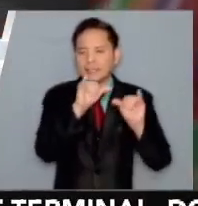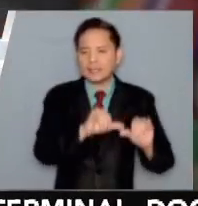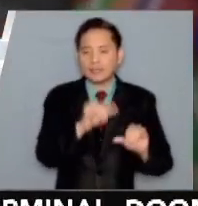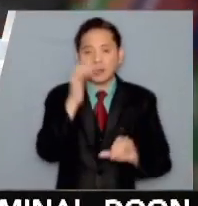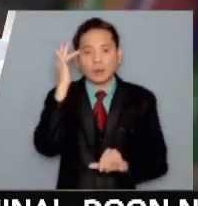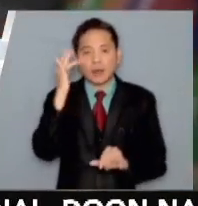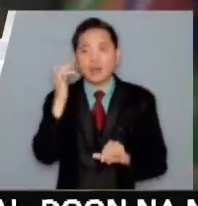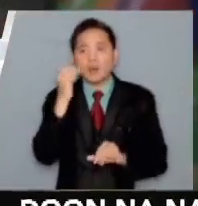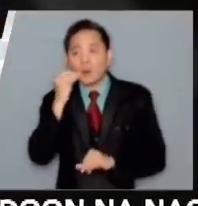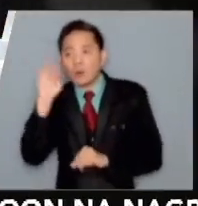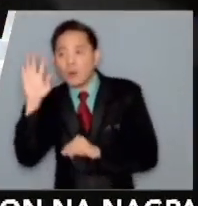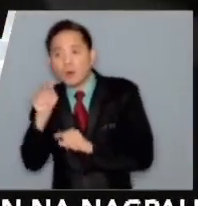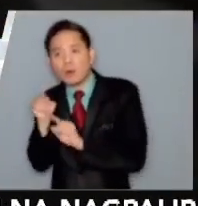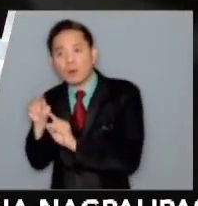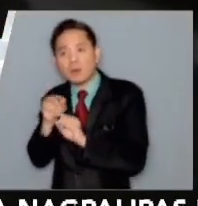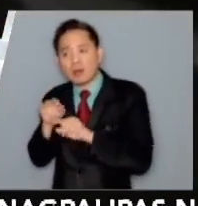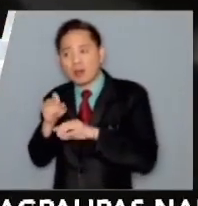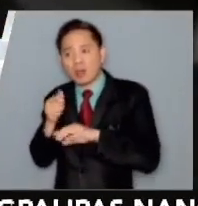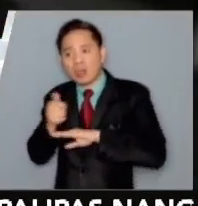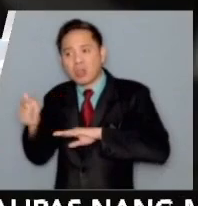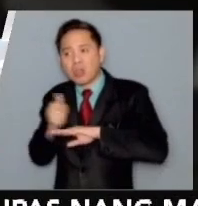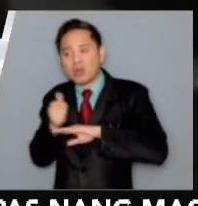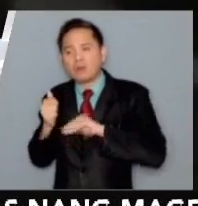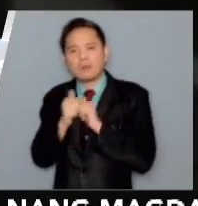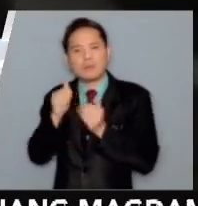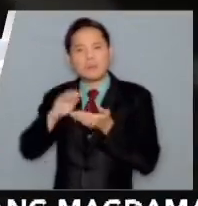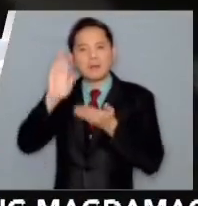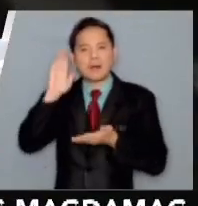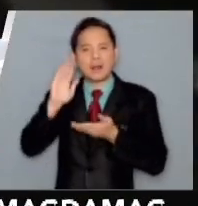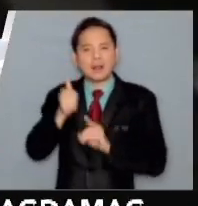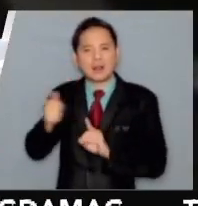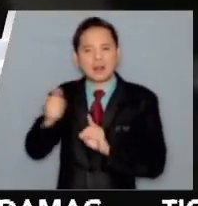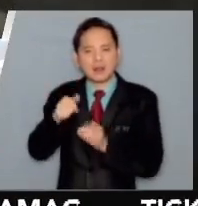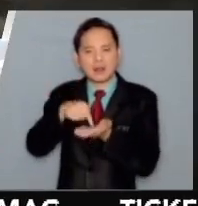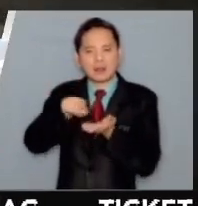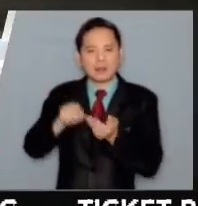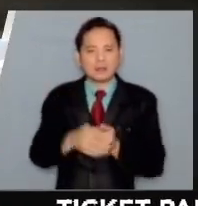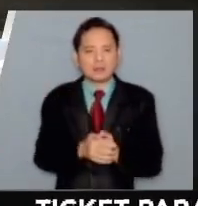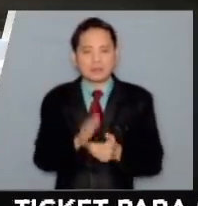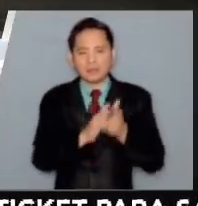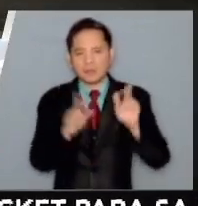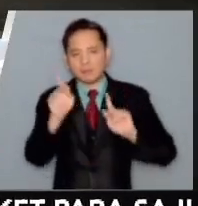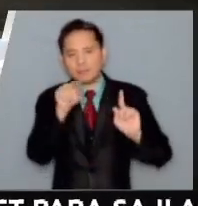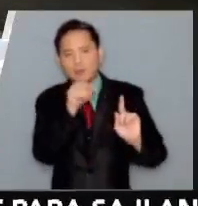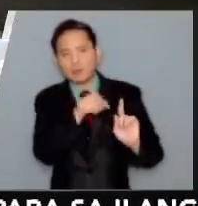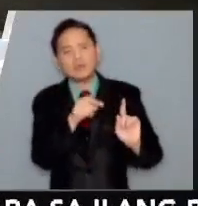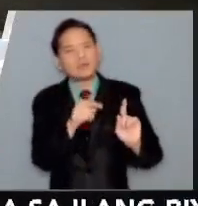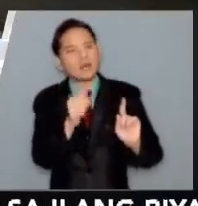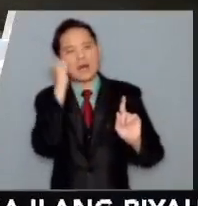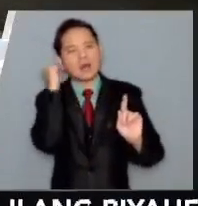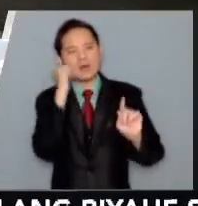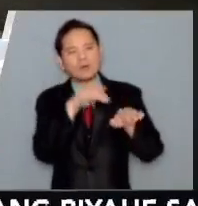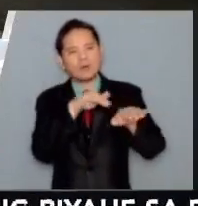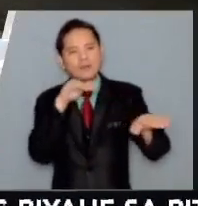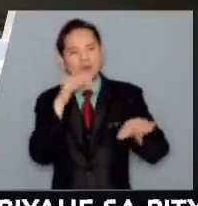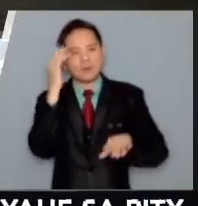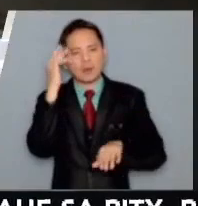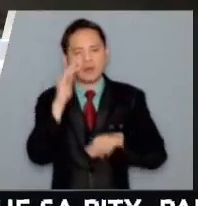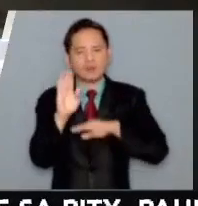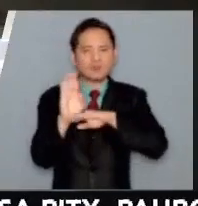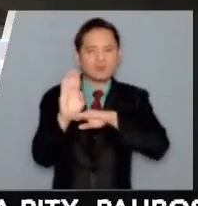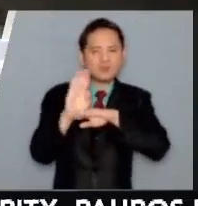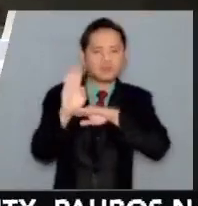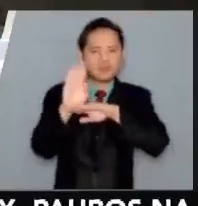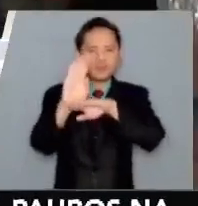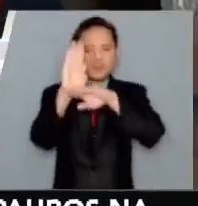iba naman, inagahan talaga ang punta rito dahil takot na maipit sa mabigat na traffic dahil sa holiday rush. Papunta yung